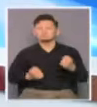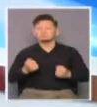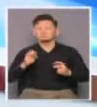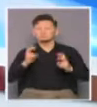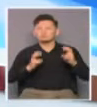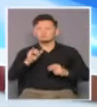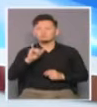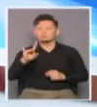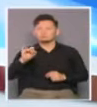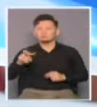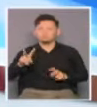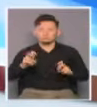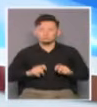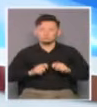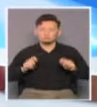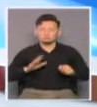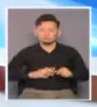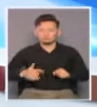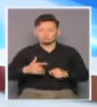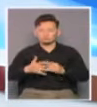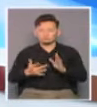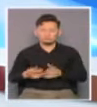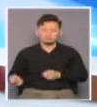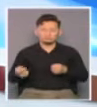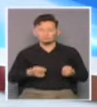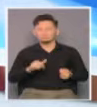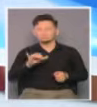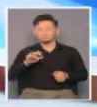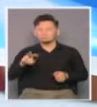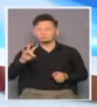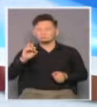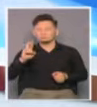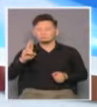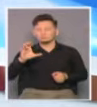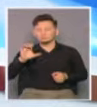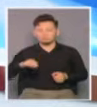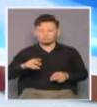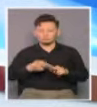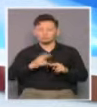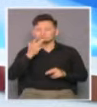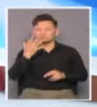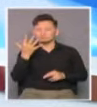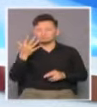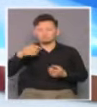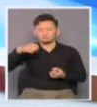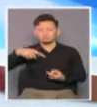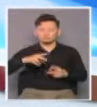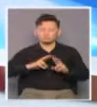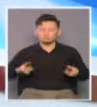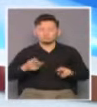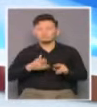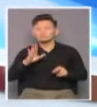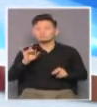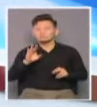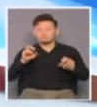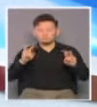Автомобильный завод «Урал» представил свою технику в ЭТРАУ. Автомобили «Урал Next» экологического класса Евро-5. Презентация техники автосалоном «Вираж»